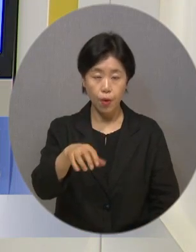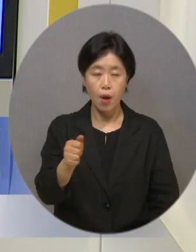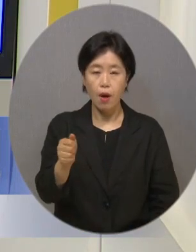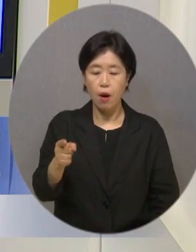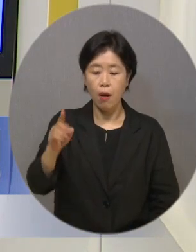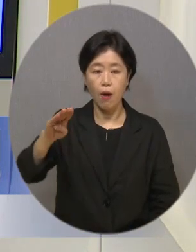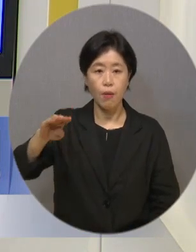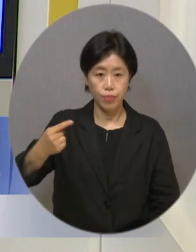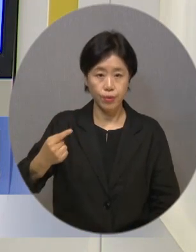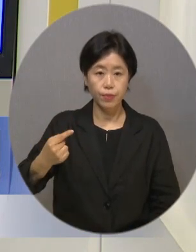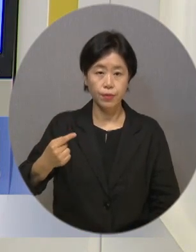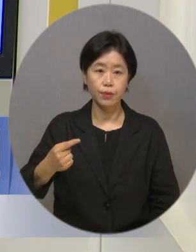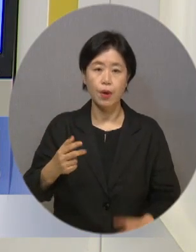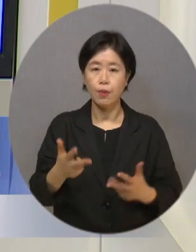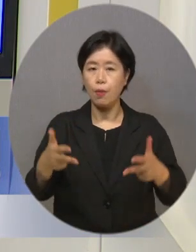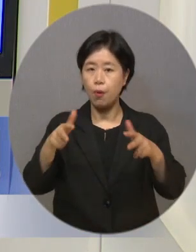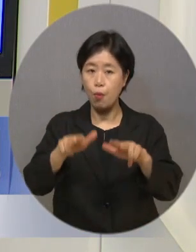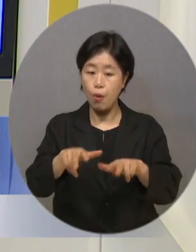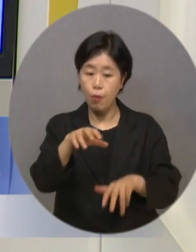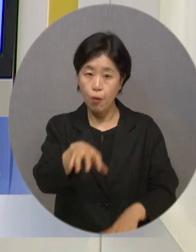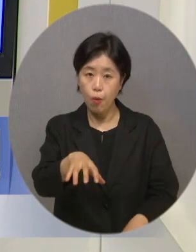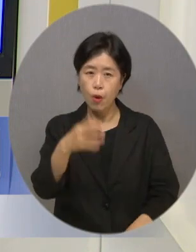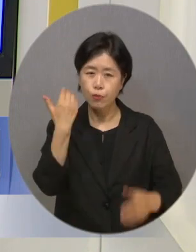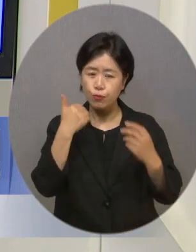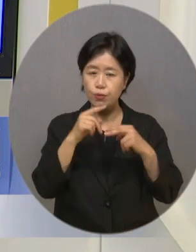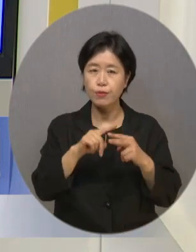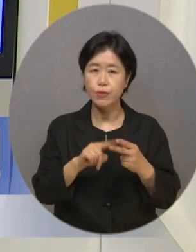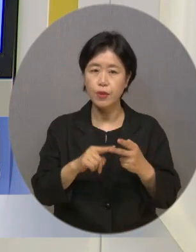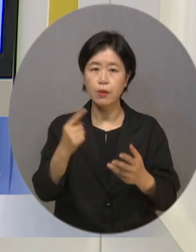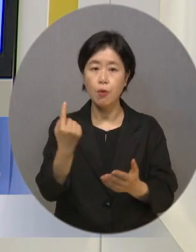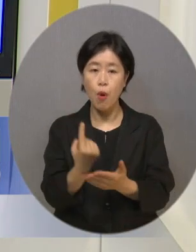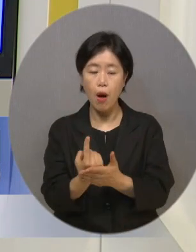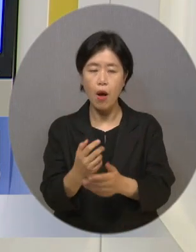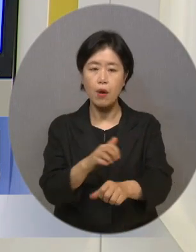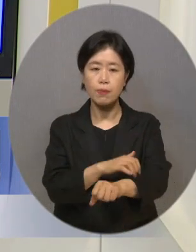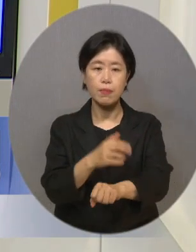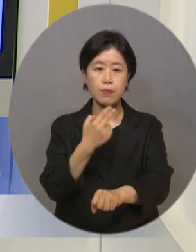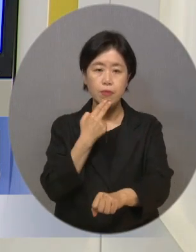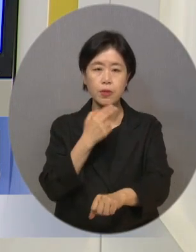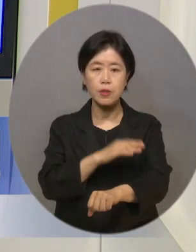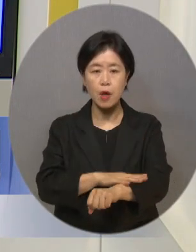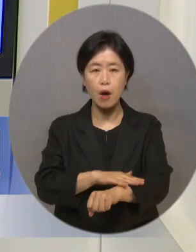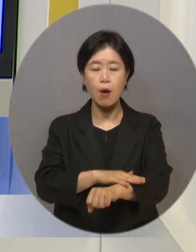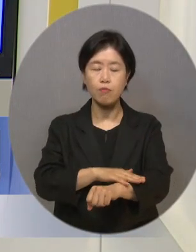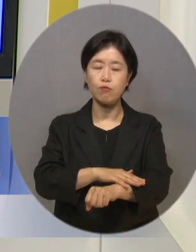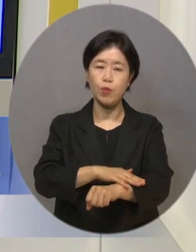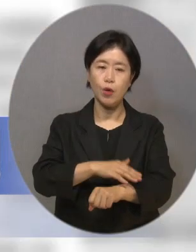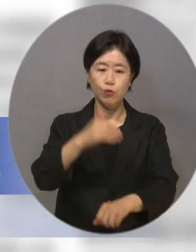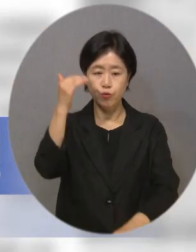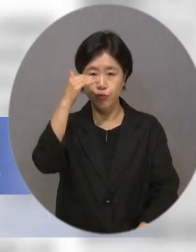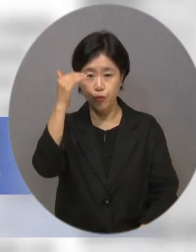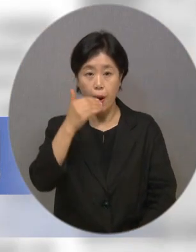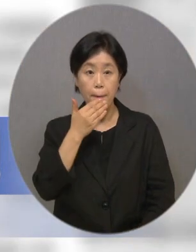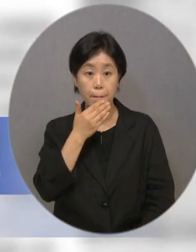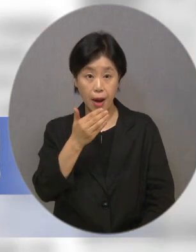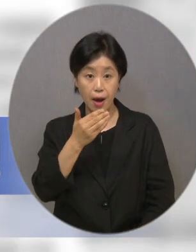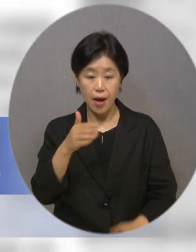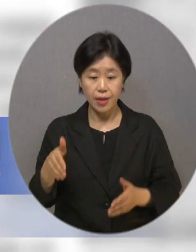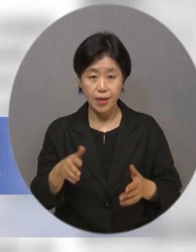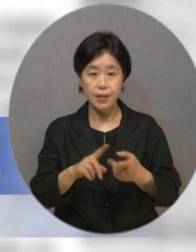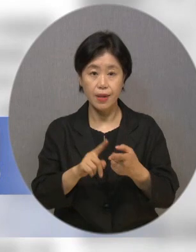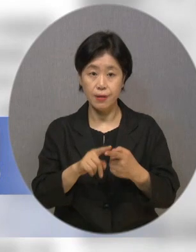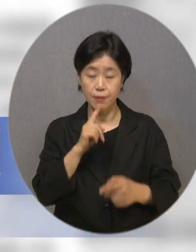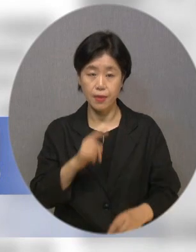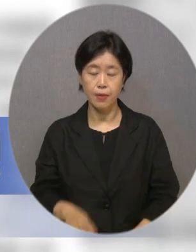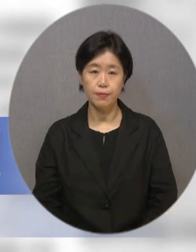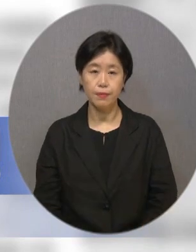누구나 마음껏 이용할 수 있도록 하는이 무장의 데크길로 조성한다는 기사가 실려 있는데요 강동구는 오는